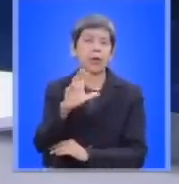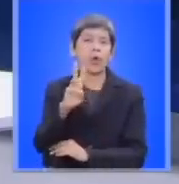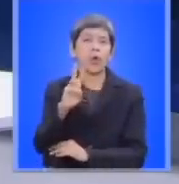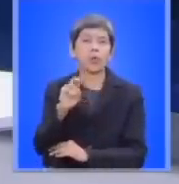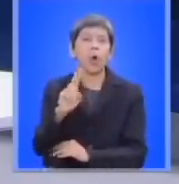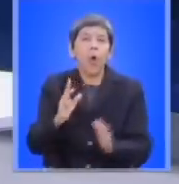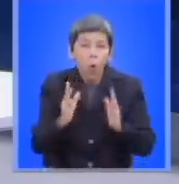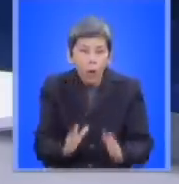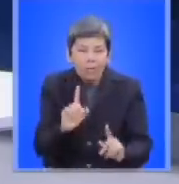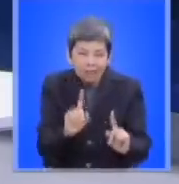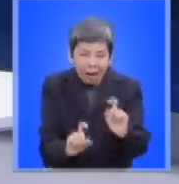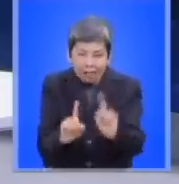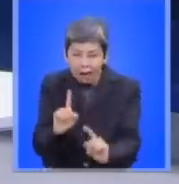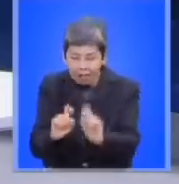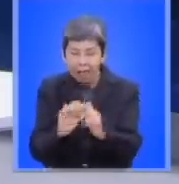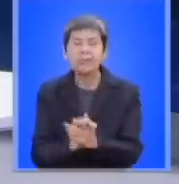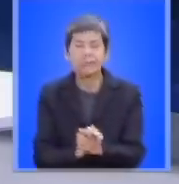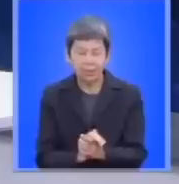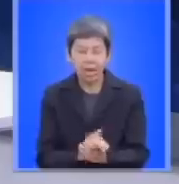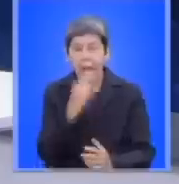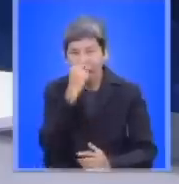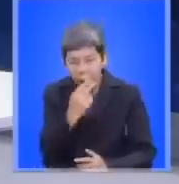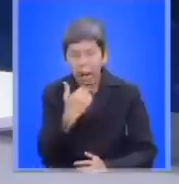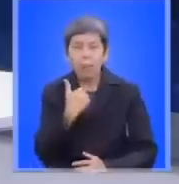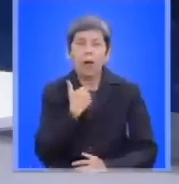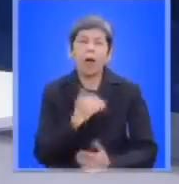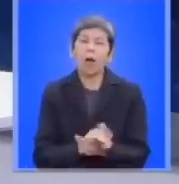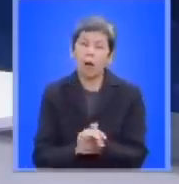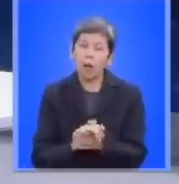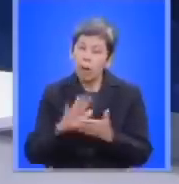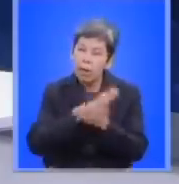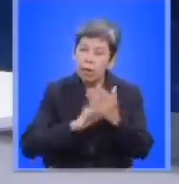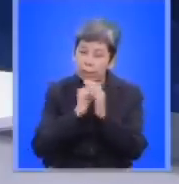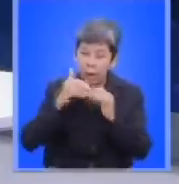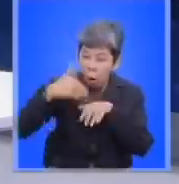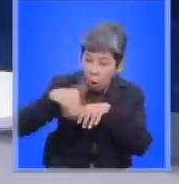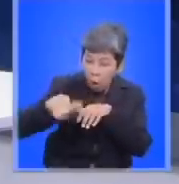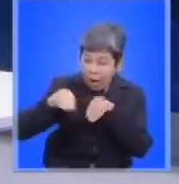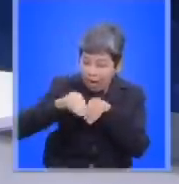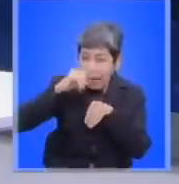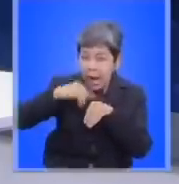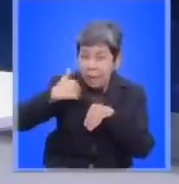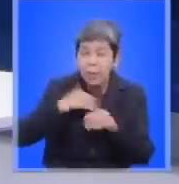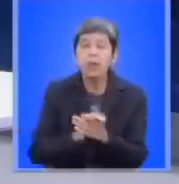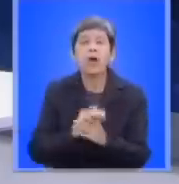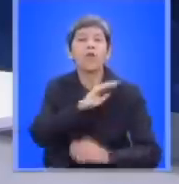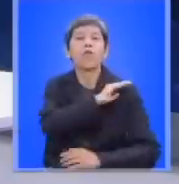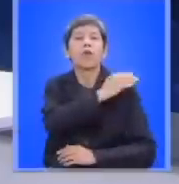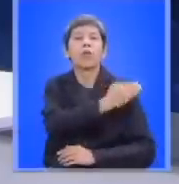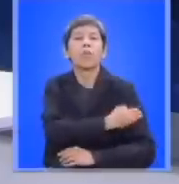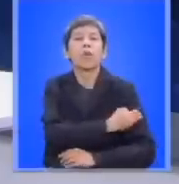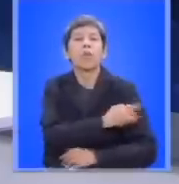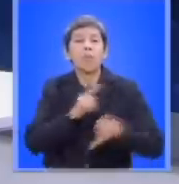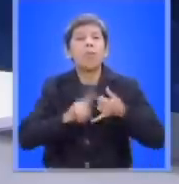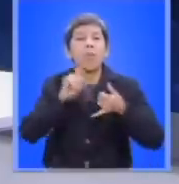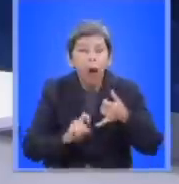รายแล้วนะครับขณะเดียวกันนะครับก็พบผู้ที่เสียชีวิตนอกประเทศจีนรายแรกไม่ไกลจากบ้านเรานะที่ประเทศฟิลิปปินส์นั่นเองนะครับเดี๋ยวม